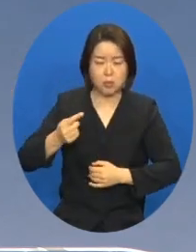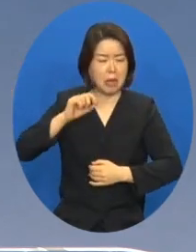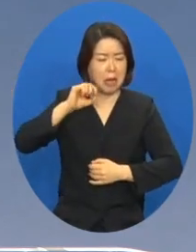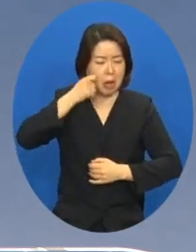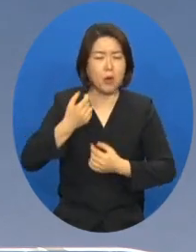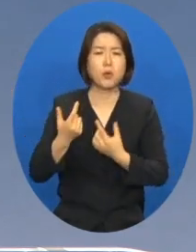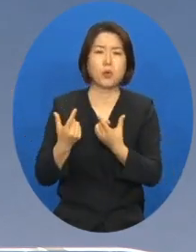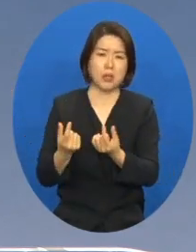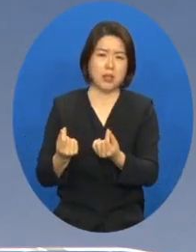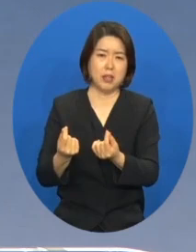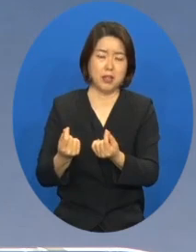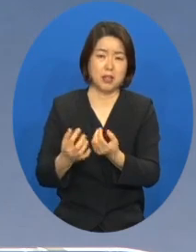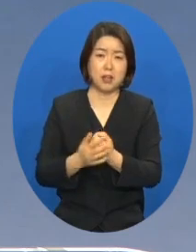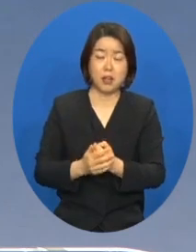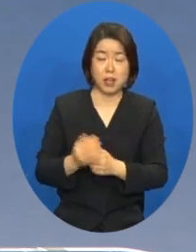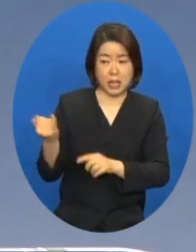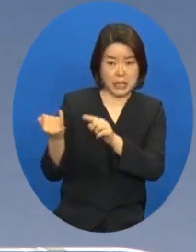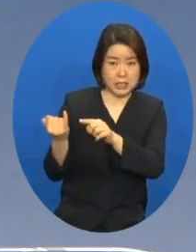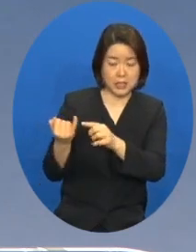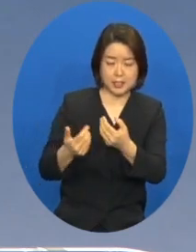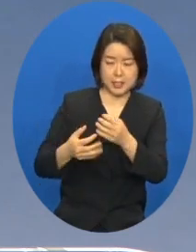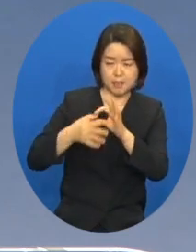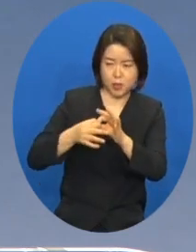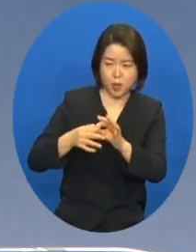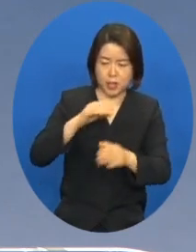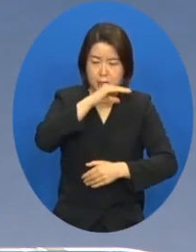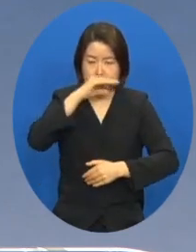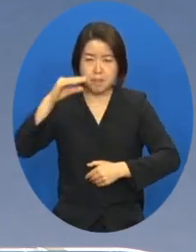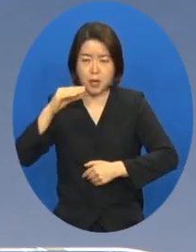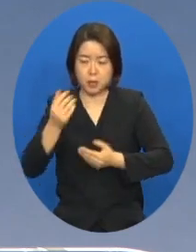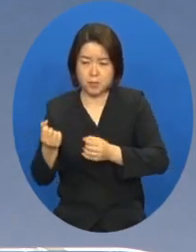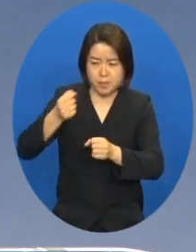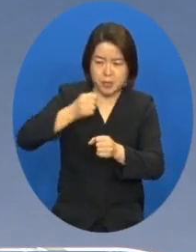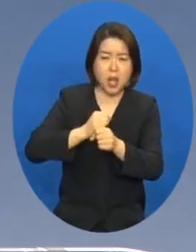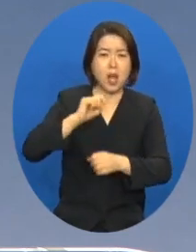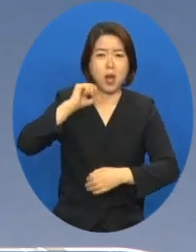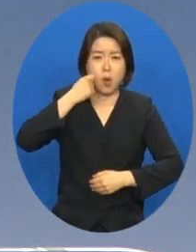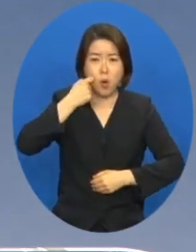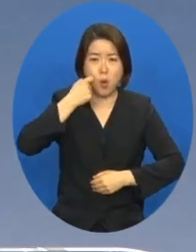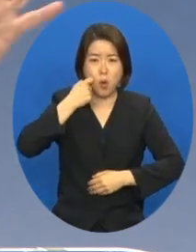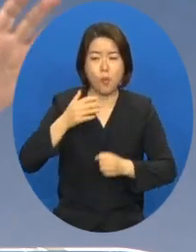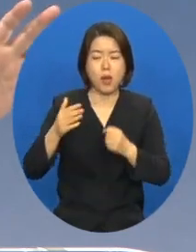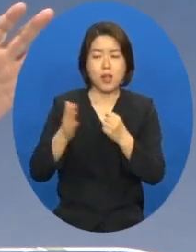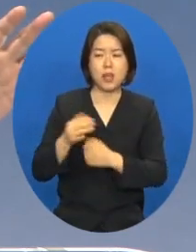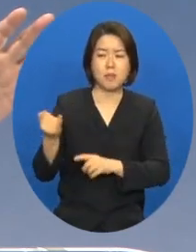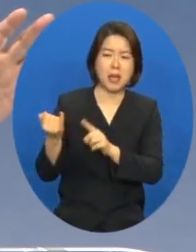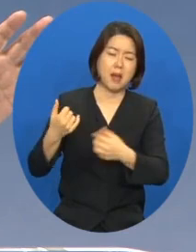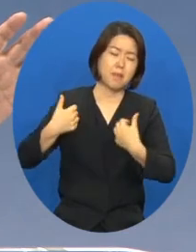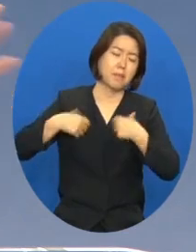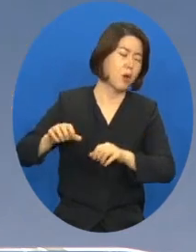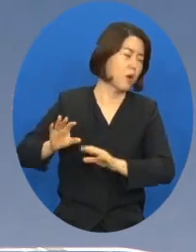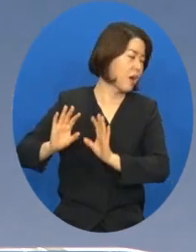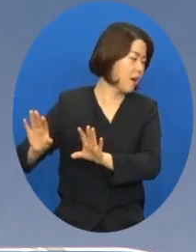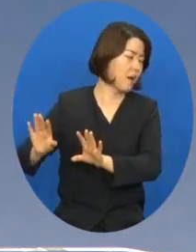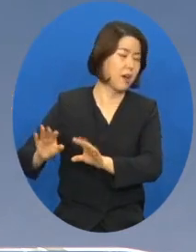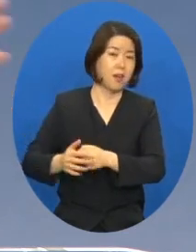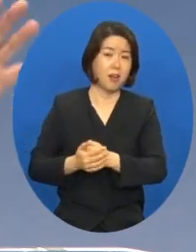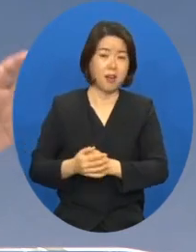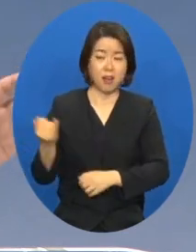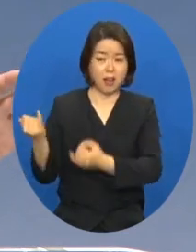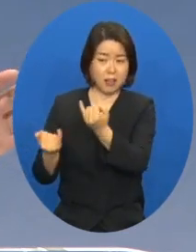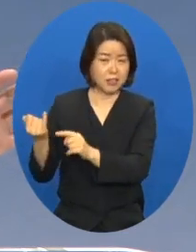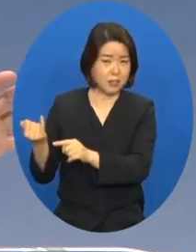일 같았습니다. 그 자매와 관계가 바로 될 수가 도무지 없었어요. 그래서 포기해버렸습니다. 이 자매는